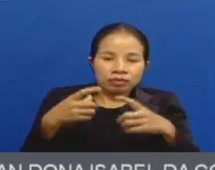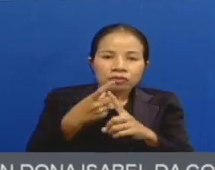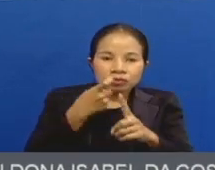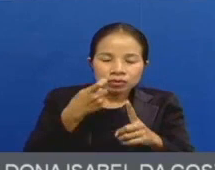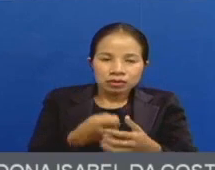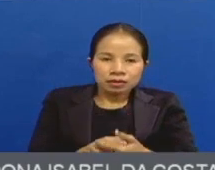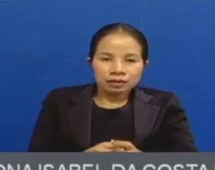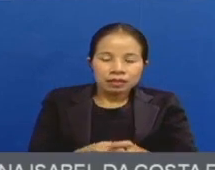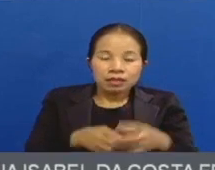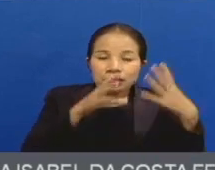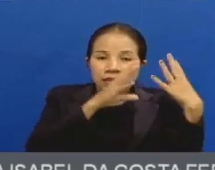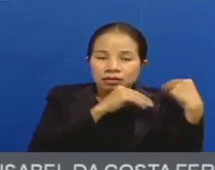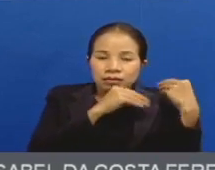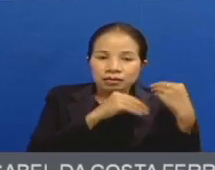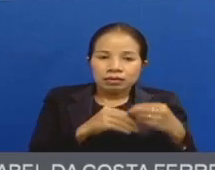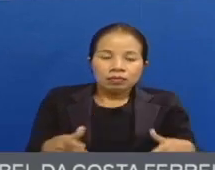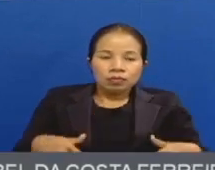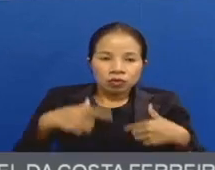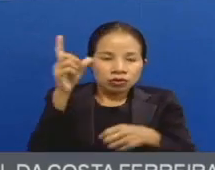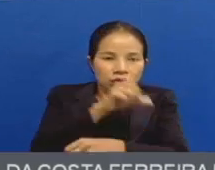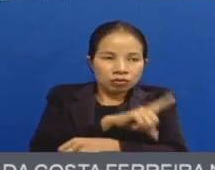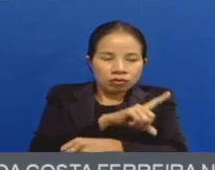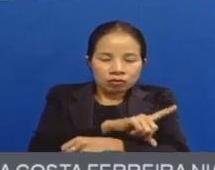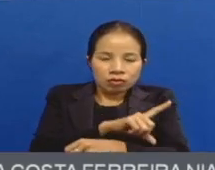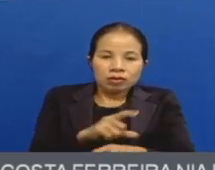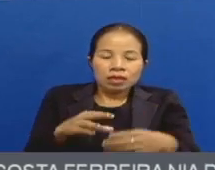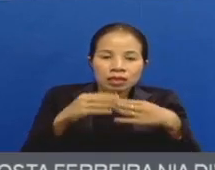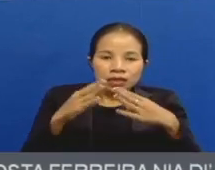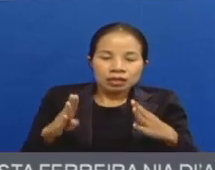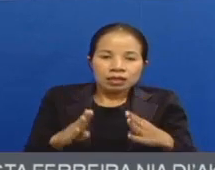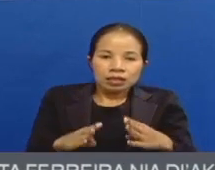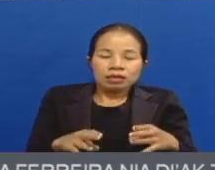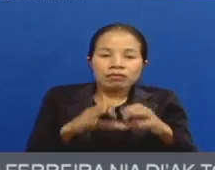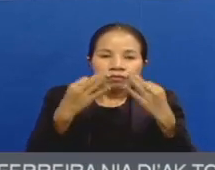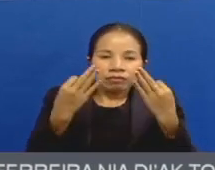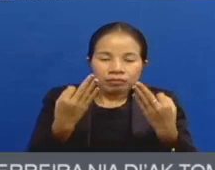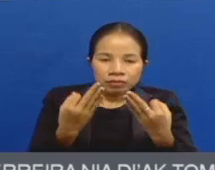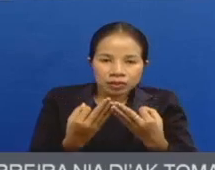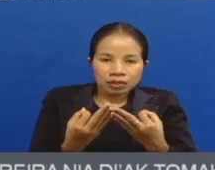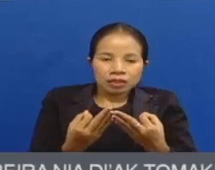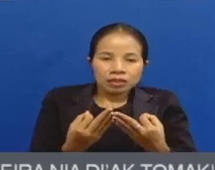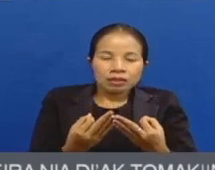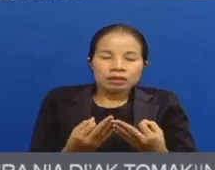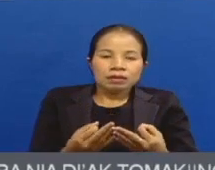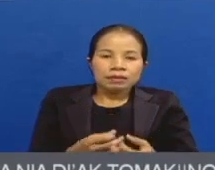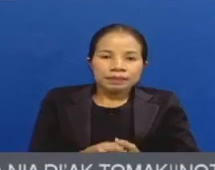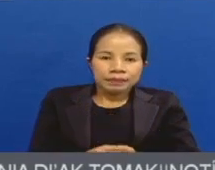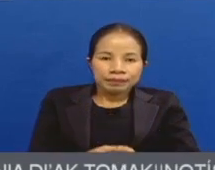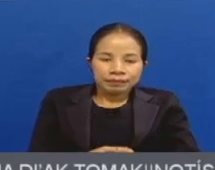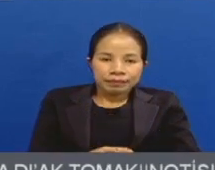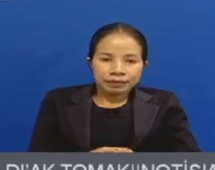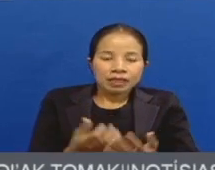yang experiencia vida lor lorong ninia lidera zere uma kain lidera nian familia sira